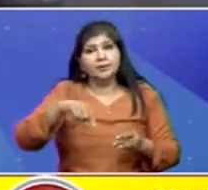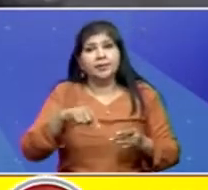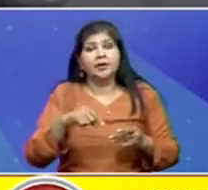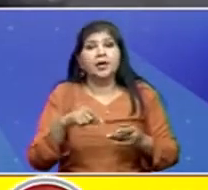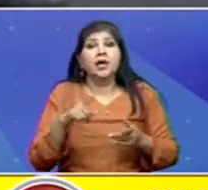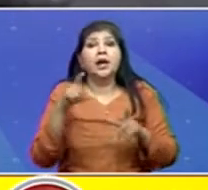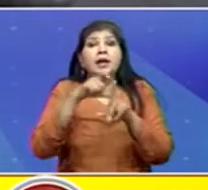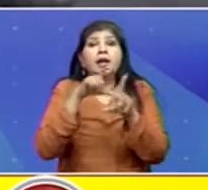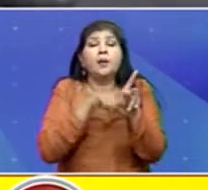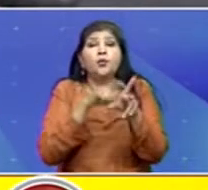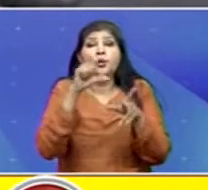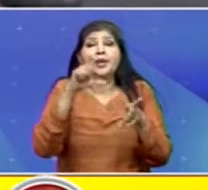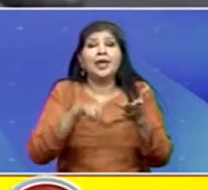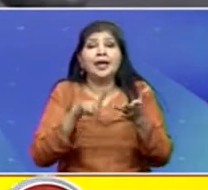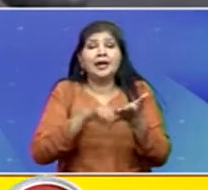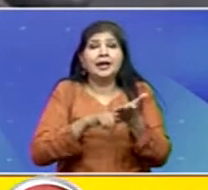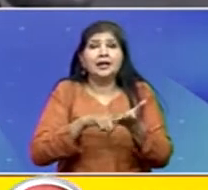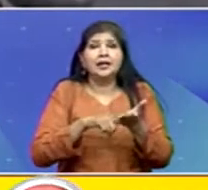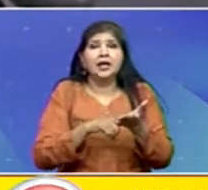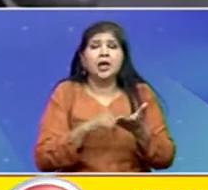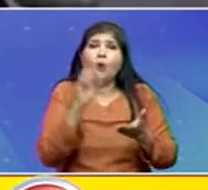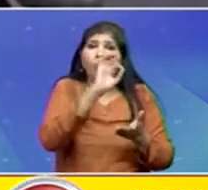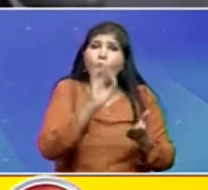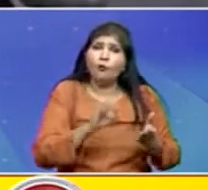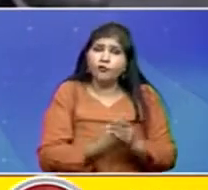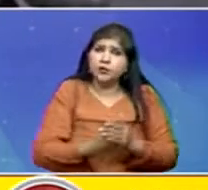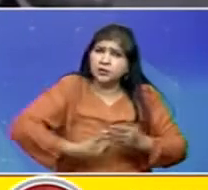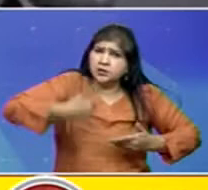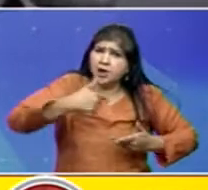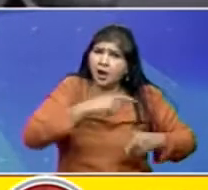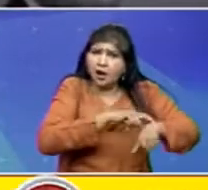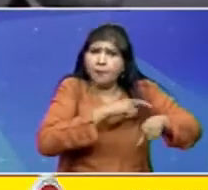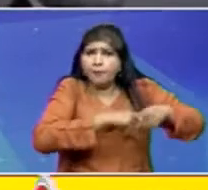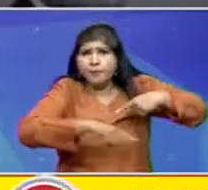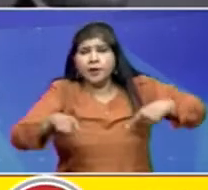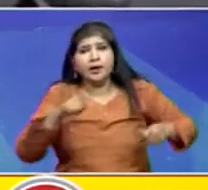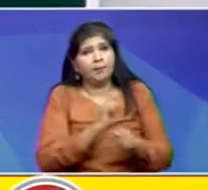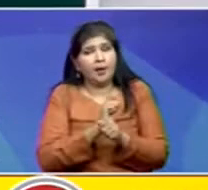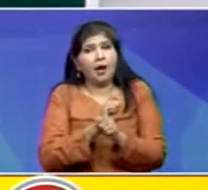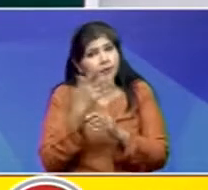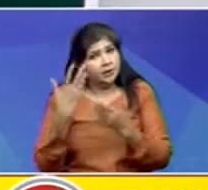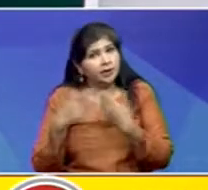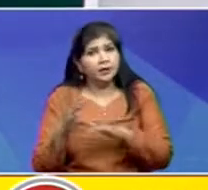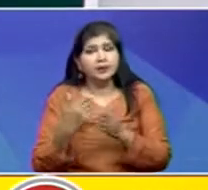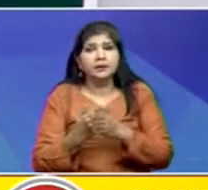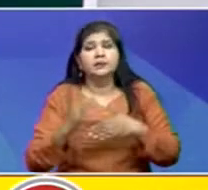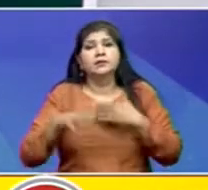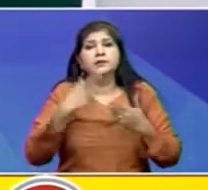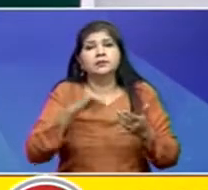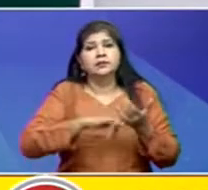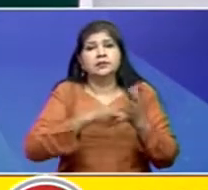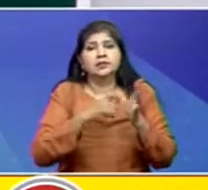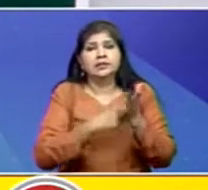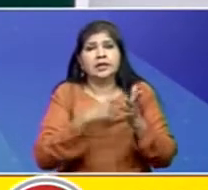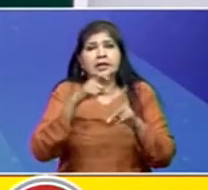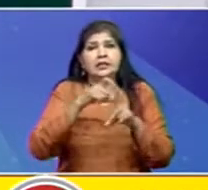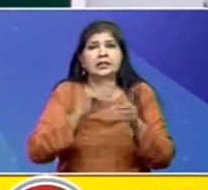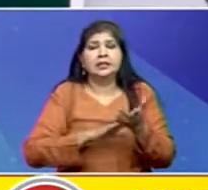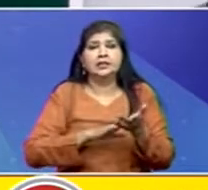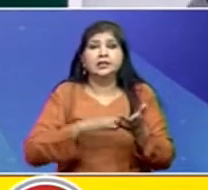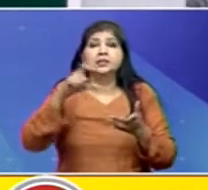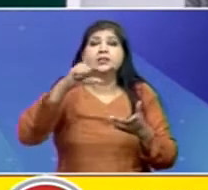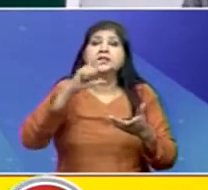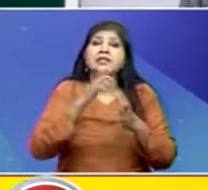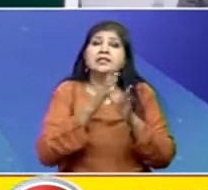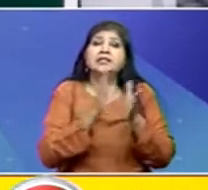डेपुटी कलेक्टर थे प्रसासनिक सेवा में उनका एक लंबा केरियर रहा था सार्थक जी चौदरी चरंसींजी के